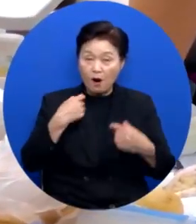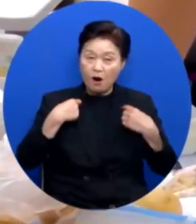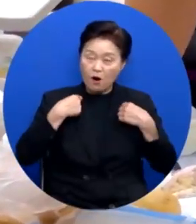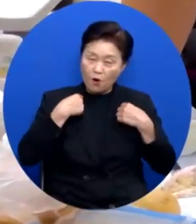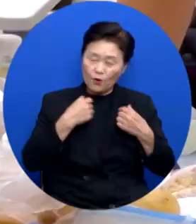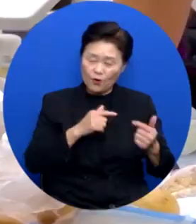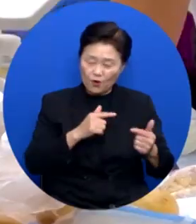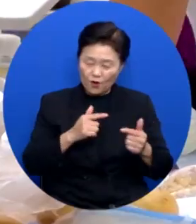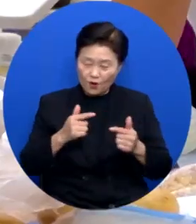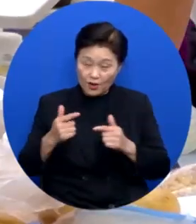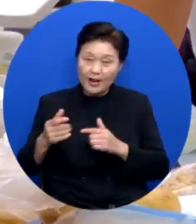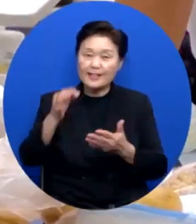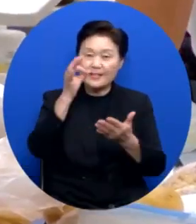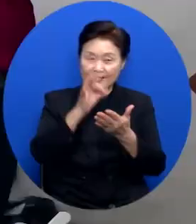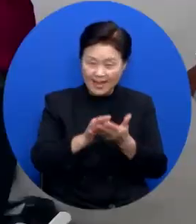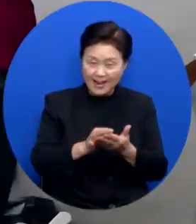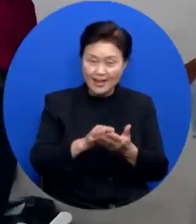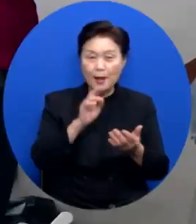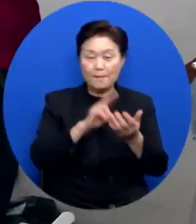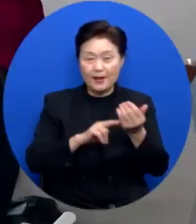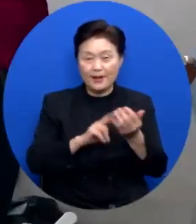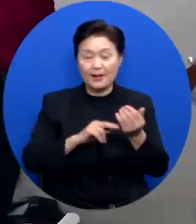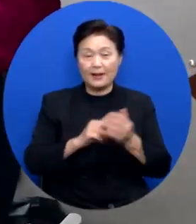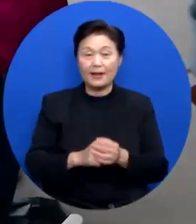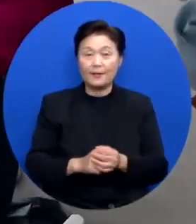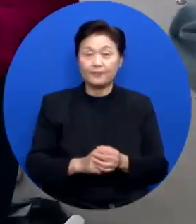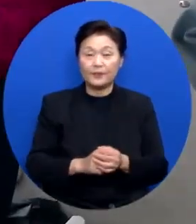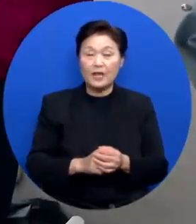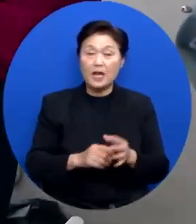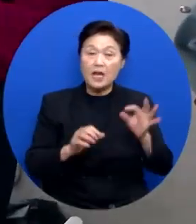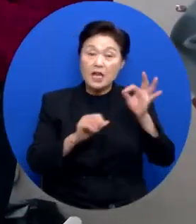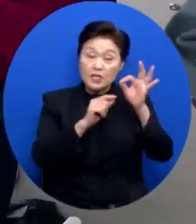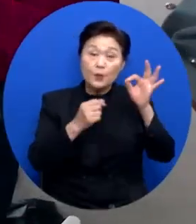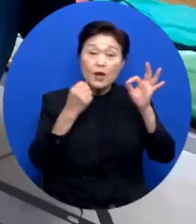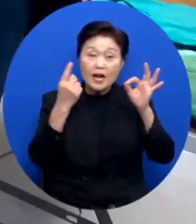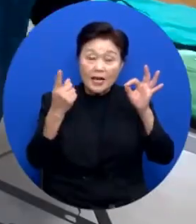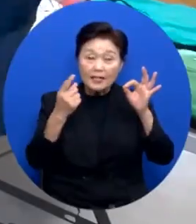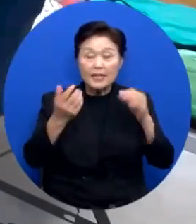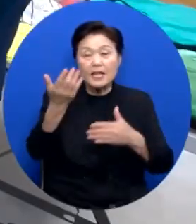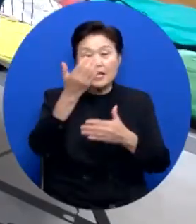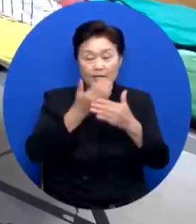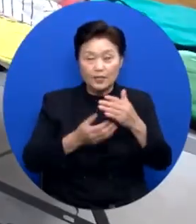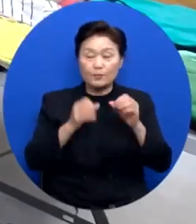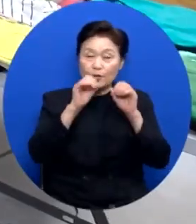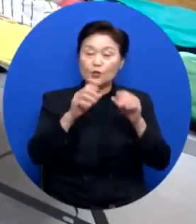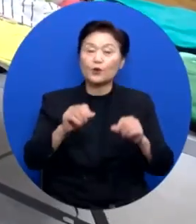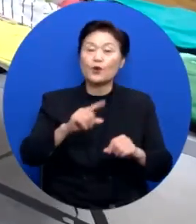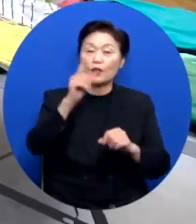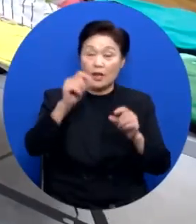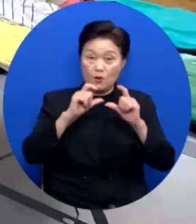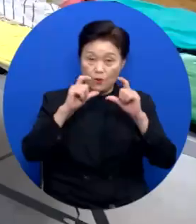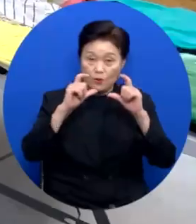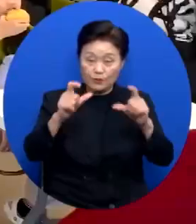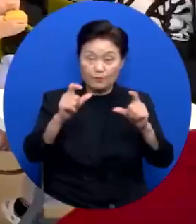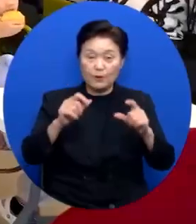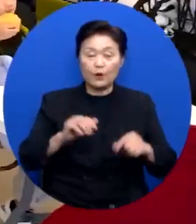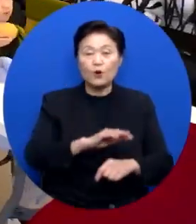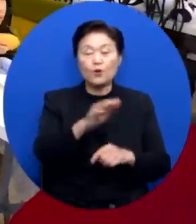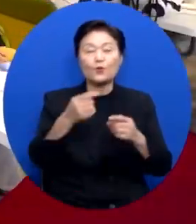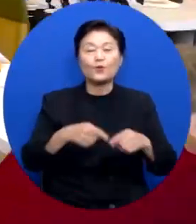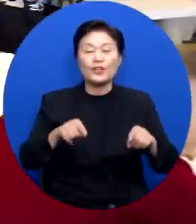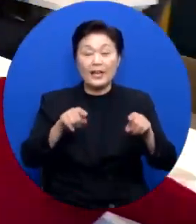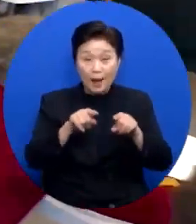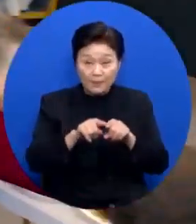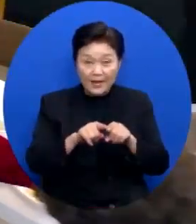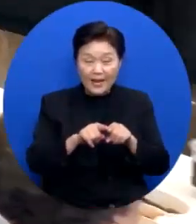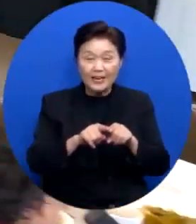생필품을 저렴하게 제공했습니다. 상당교회는 10월 한 달을 이주민 선교의 달로 선포하고 우리 함께 투게더란